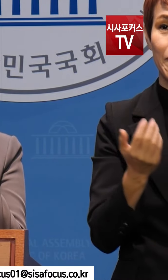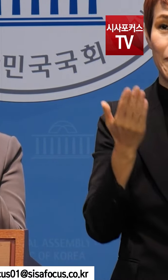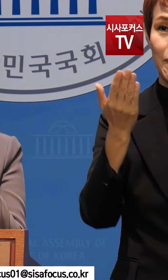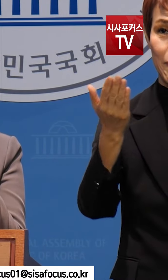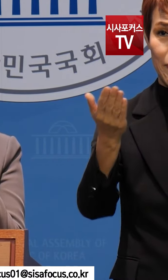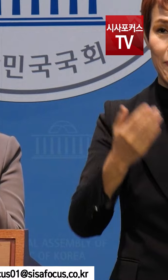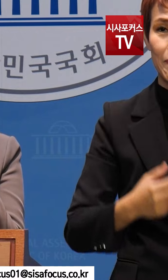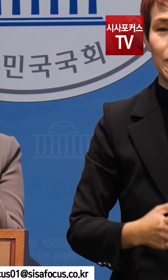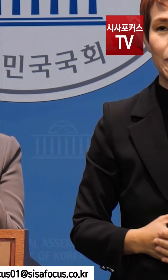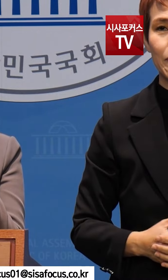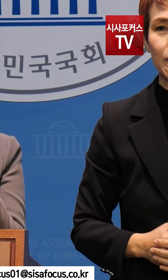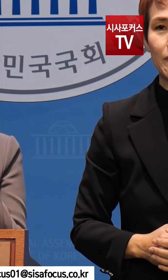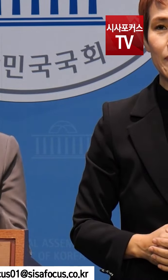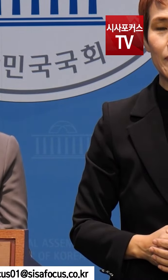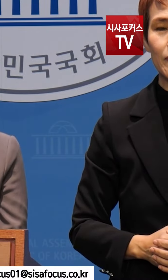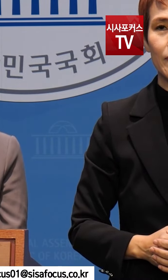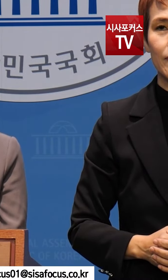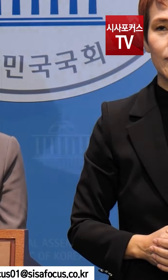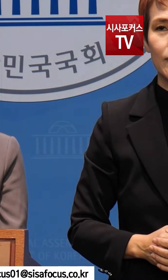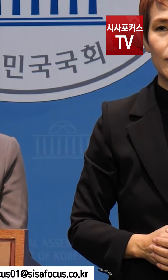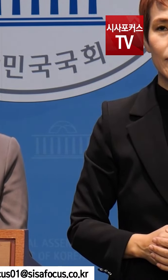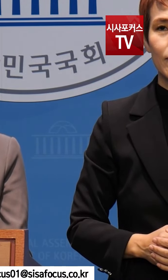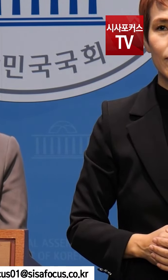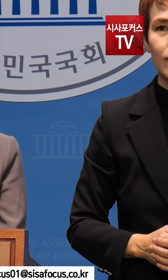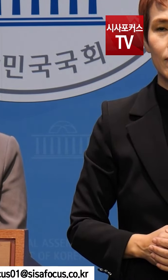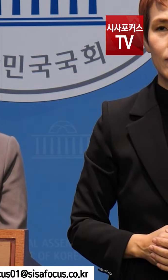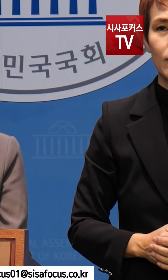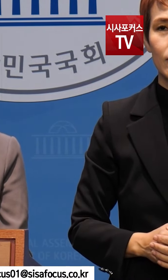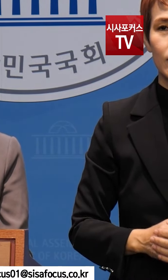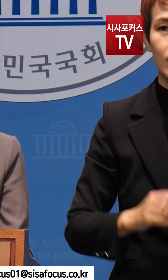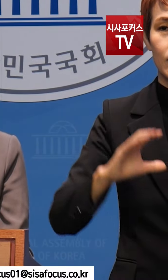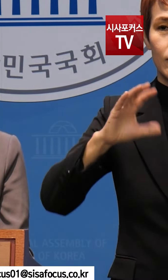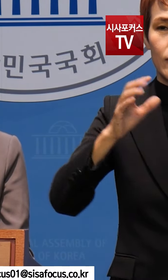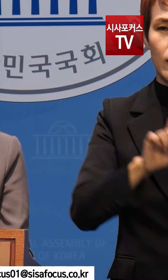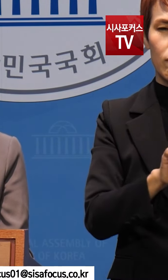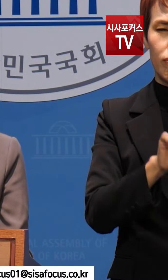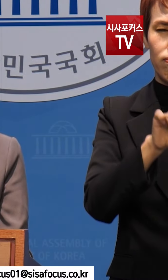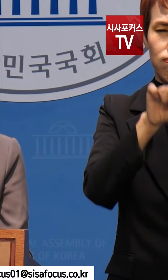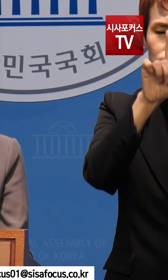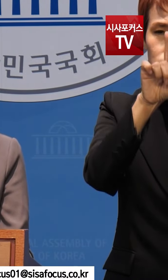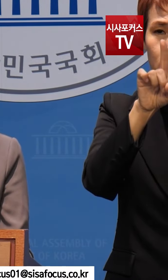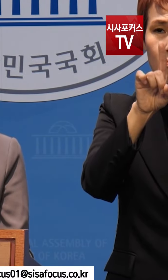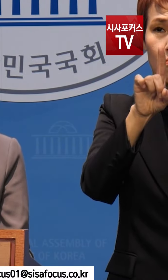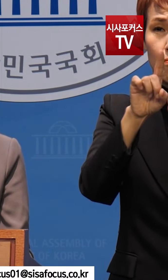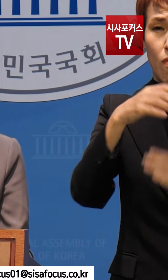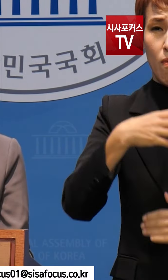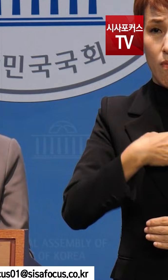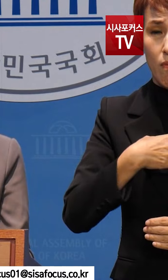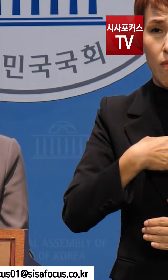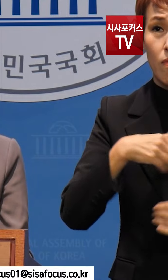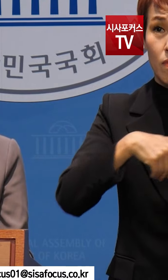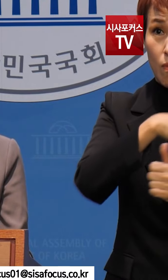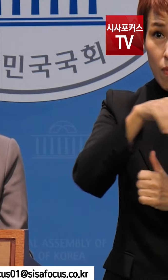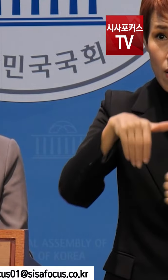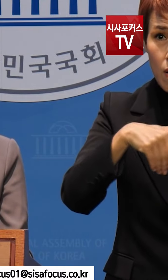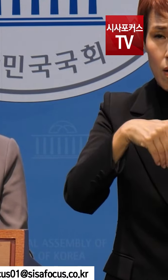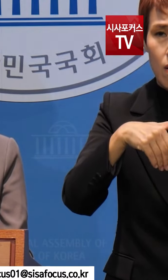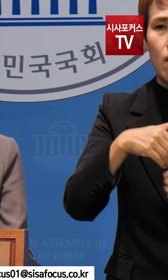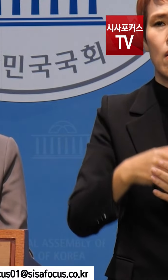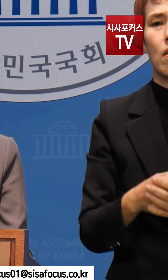보도록 하겠습니다 어 기후위기 대응의 골든 타임 지구 평균기온 상승폭을